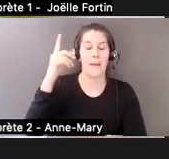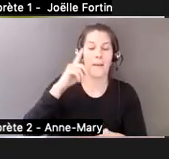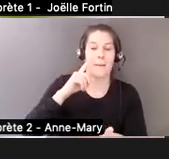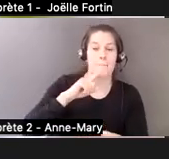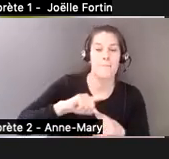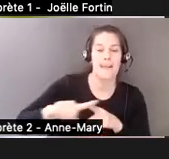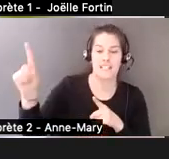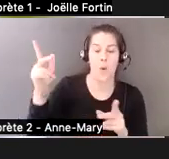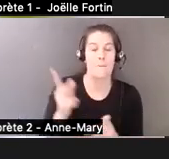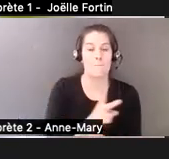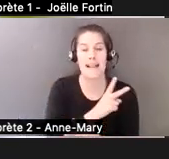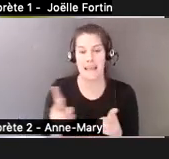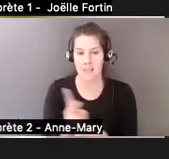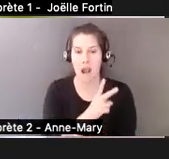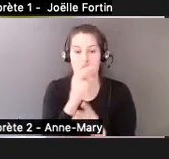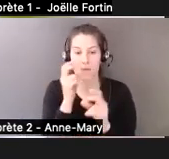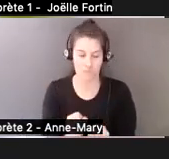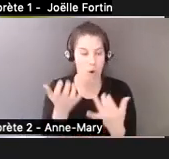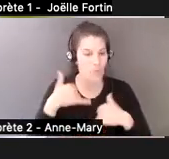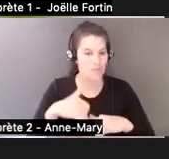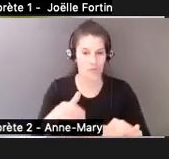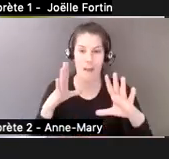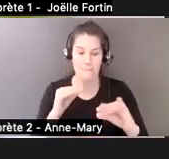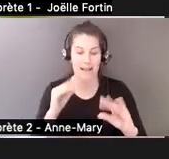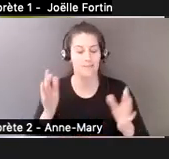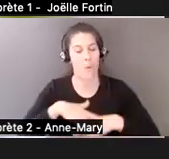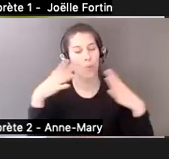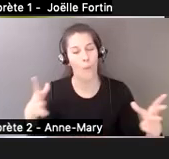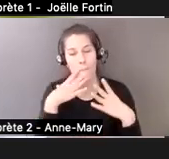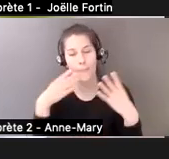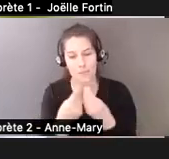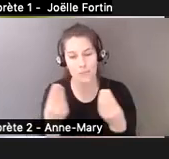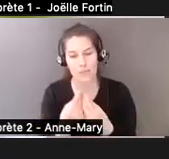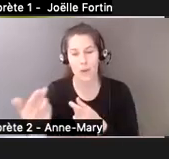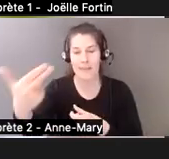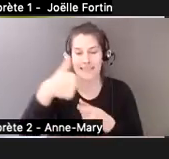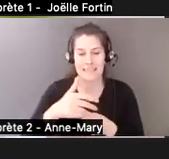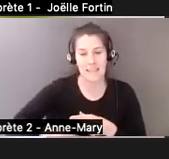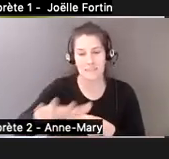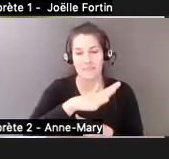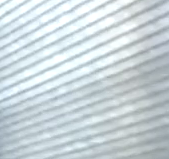on pourrait vraiment continuer à parler. Un grand merci d'avoir participé. Nous vous